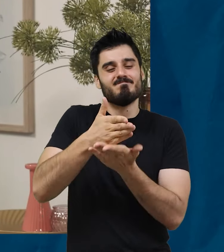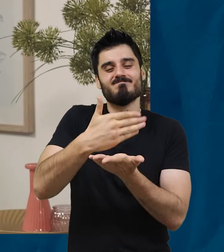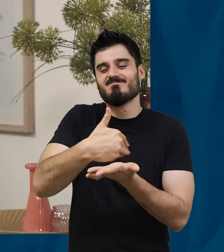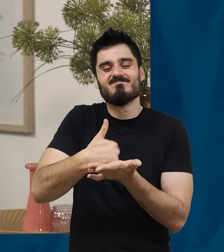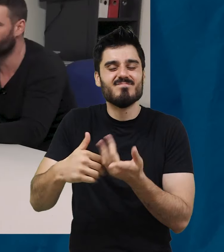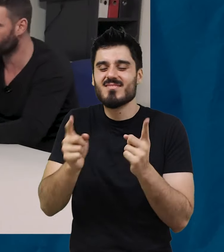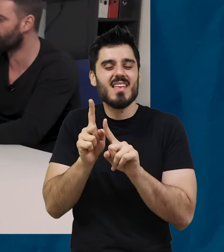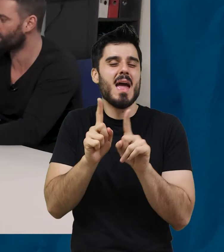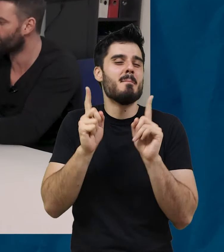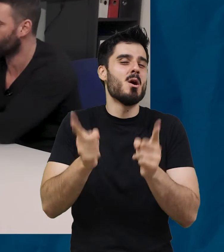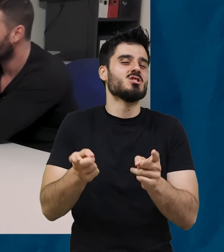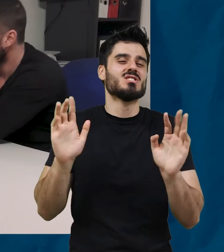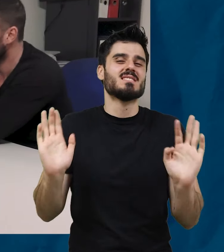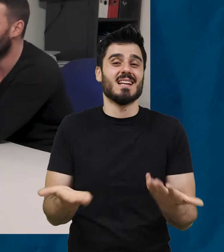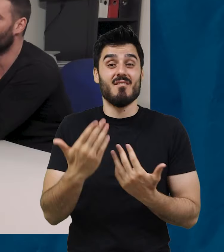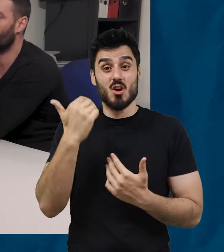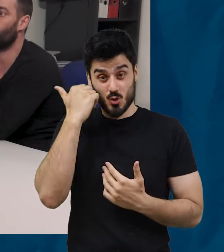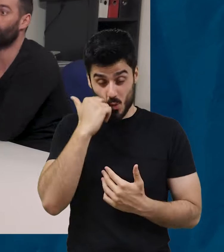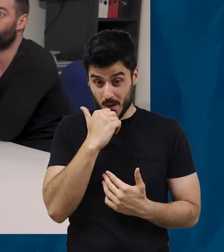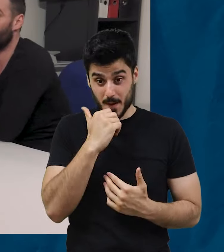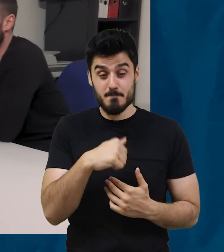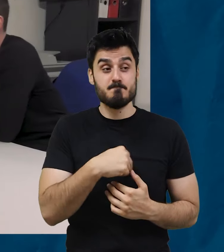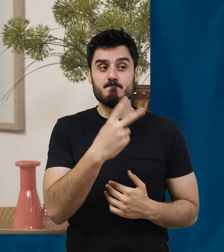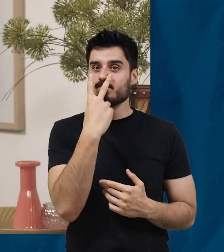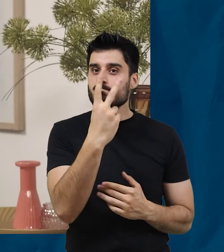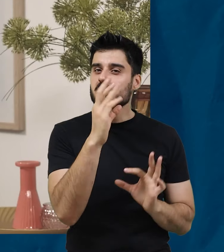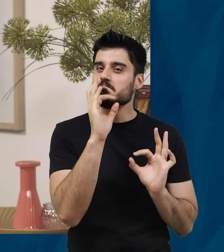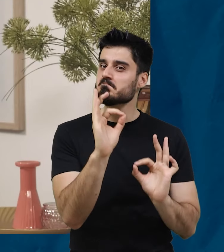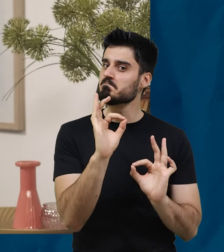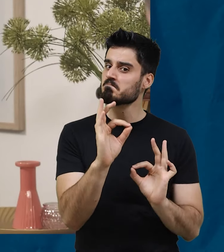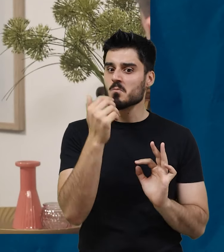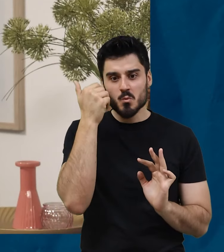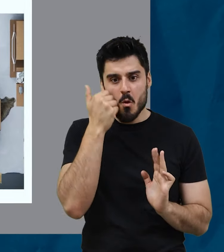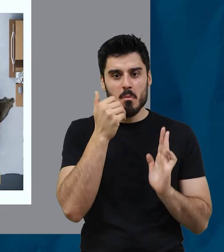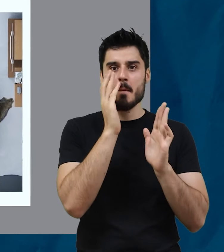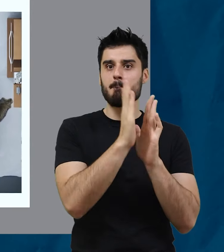получи много добре. Виждам, че сега е много по-подредено.